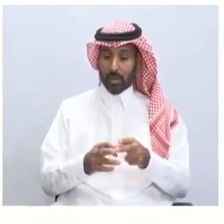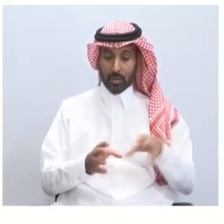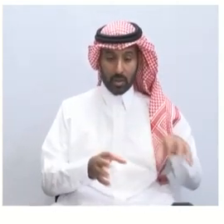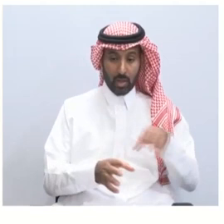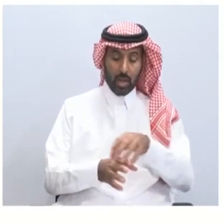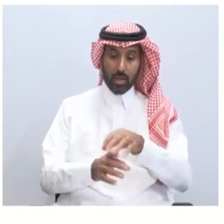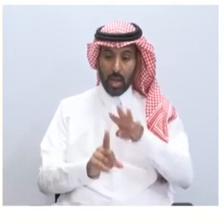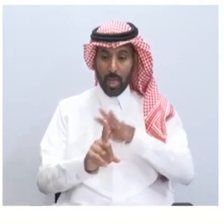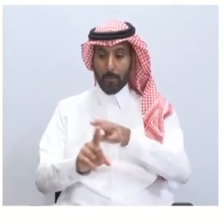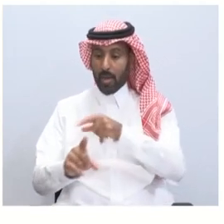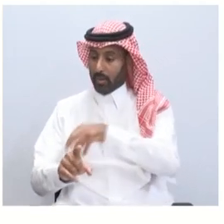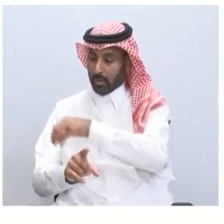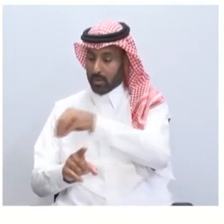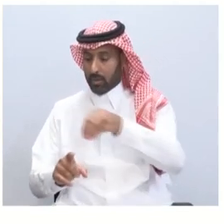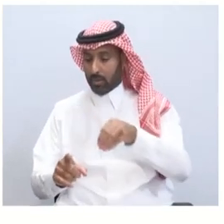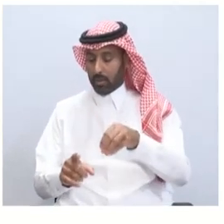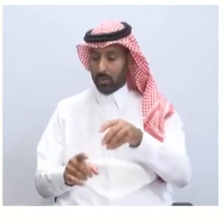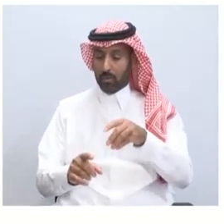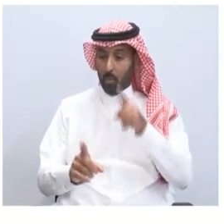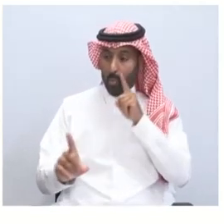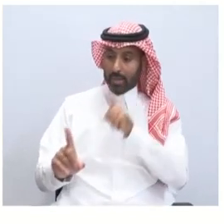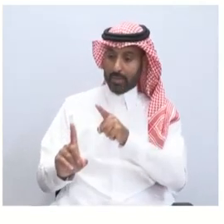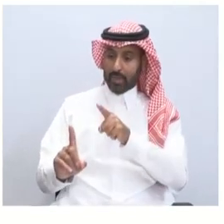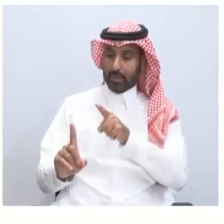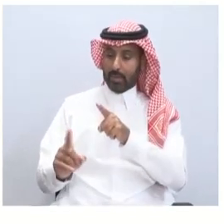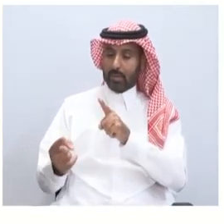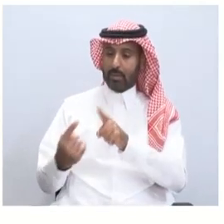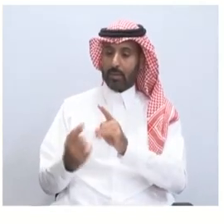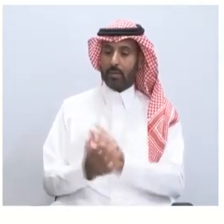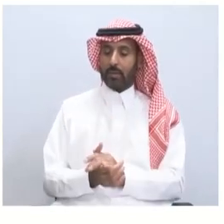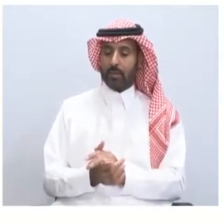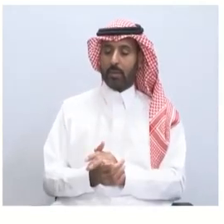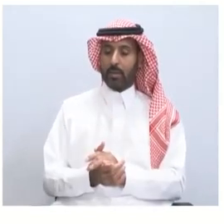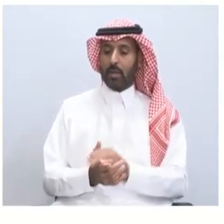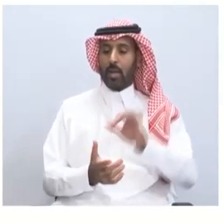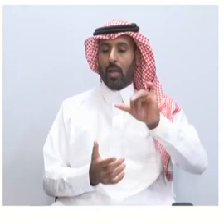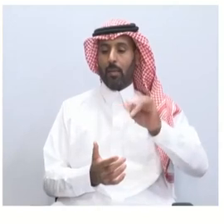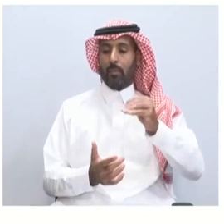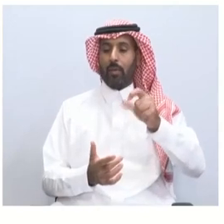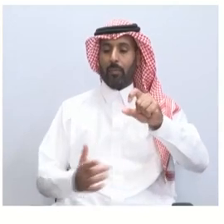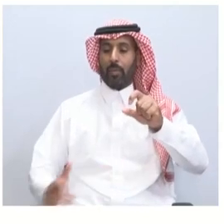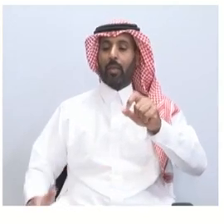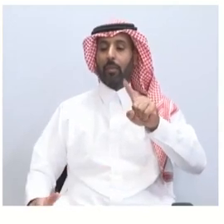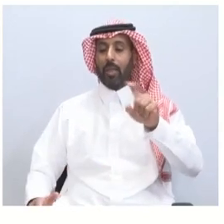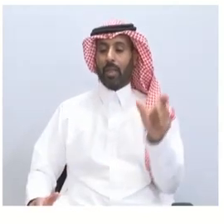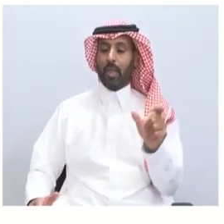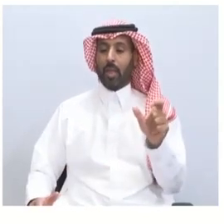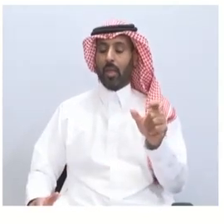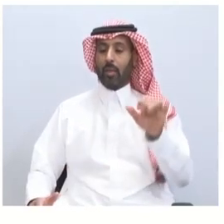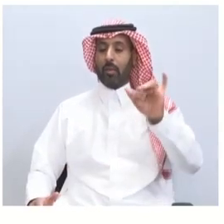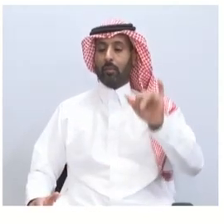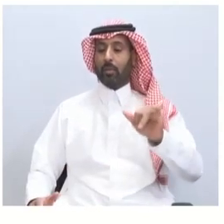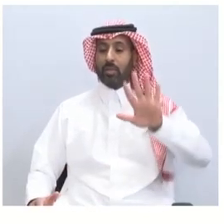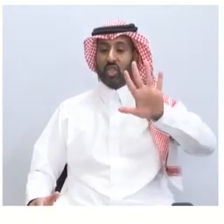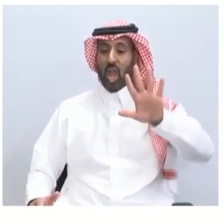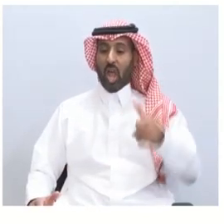الامام تركي بن عبد الله بمواجهه محمد بن مشاري بن